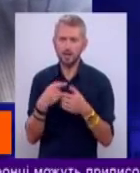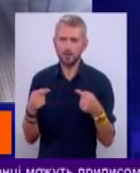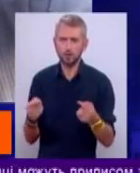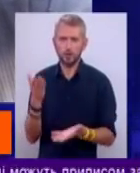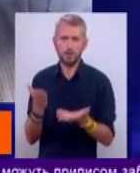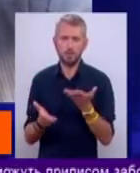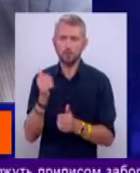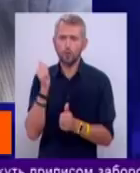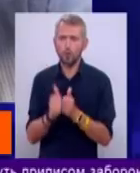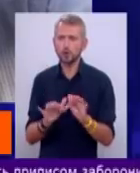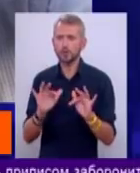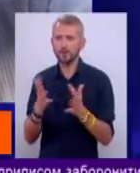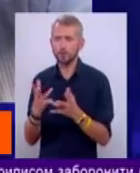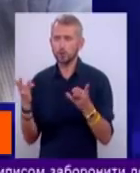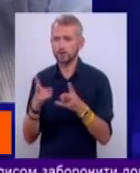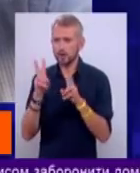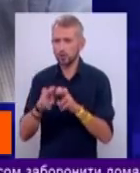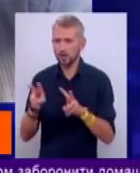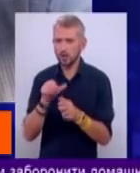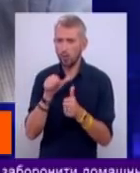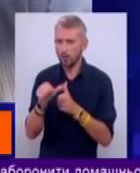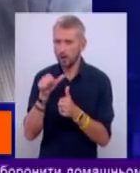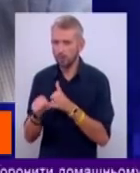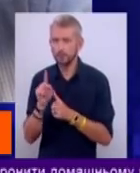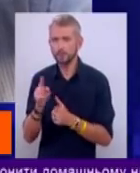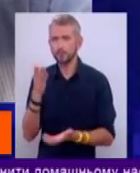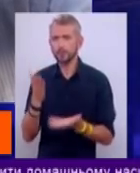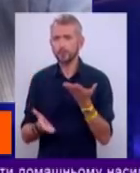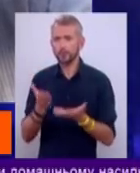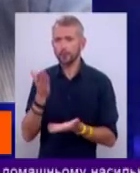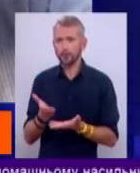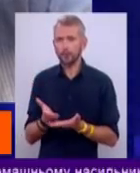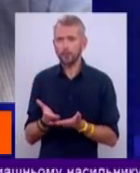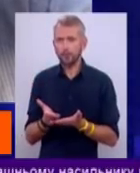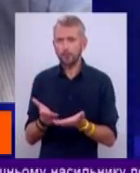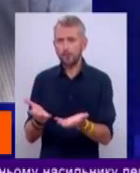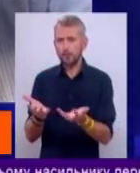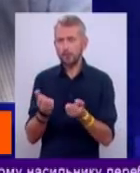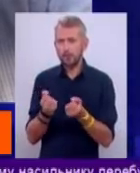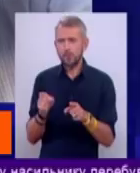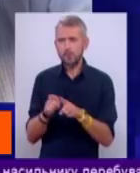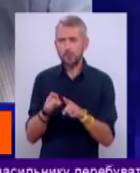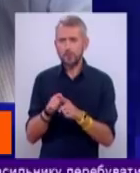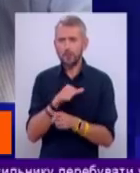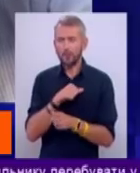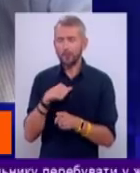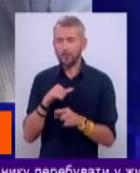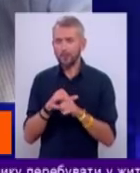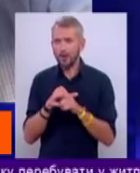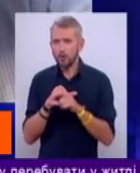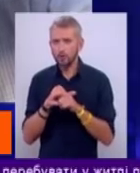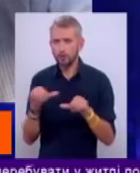напевно, кожен випадок варто розглядати окремо, але якщо взяти такі